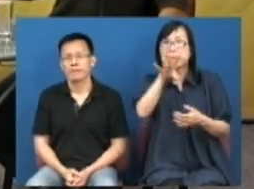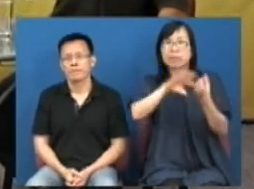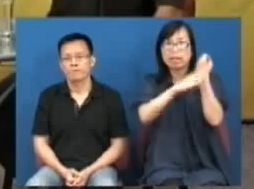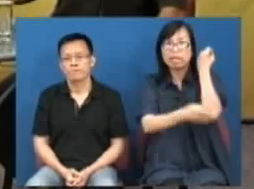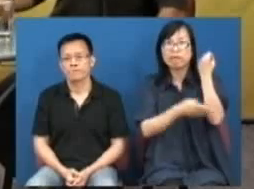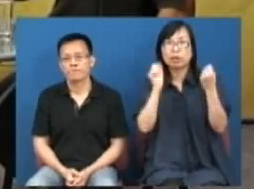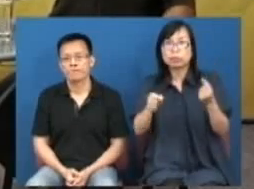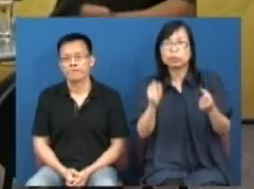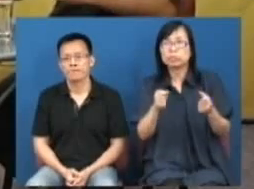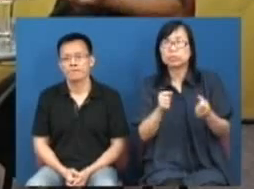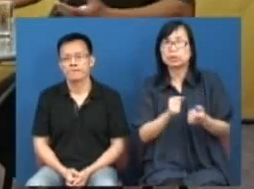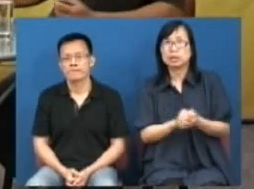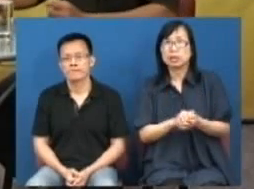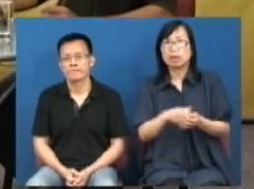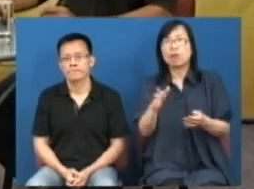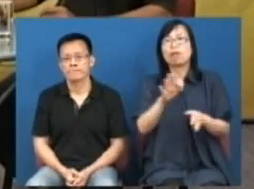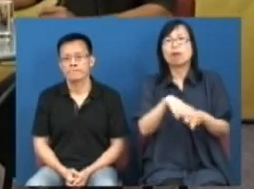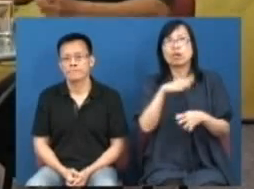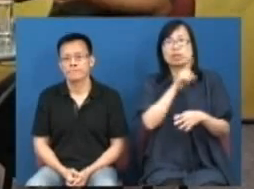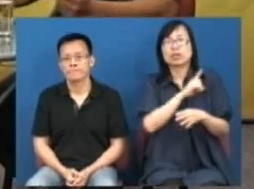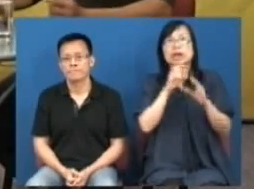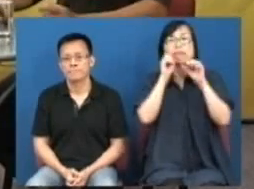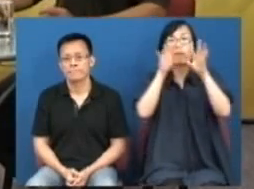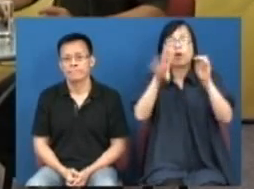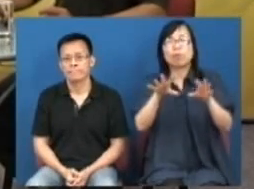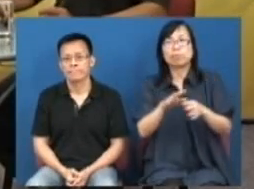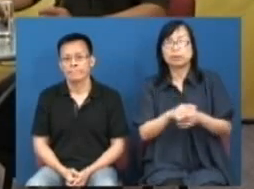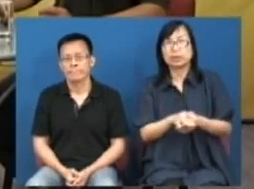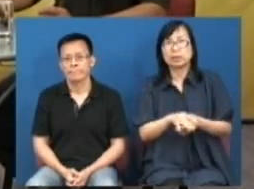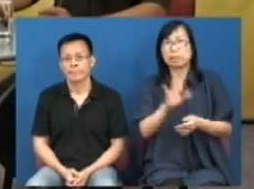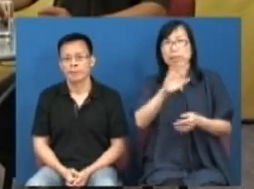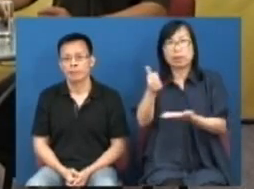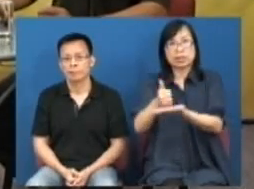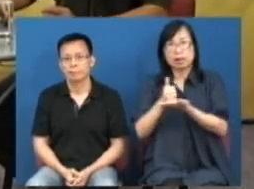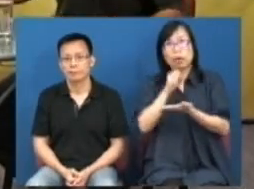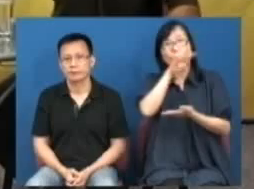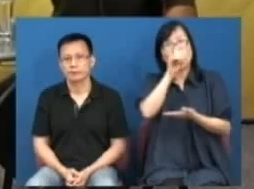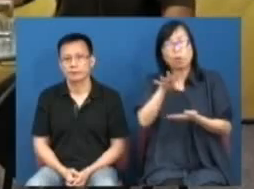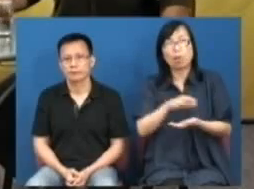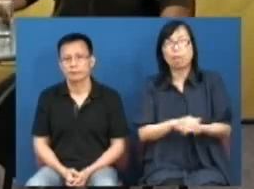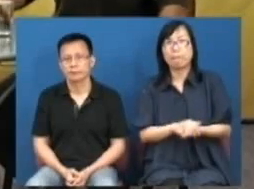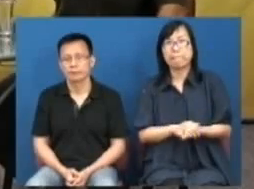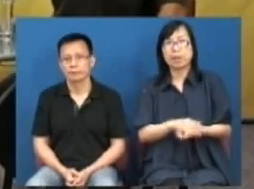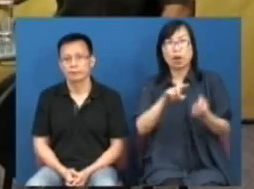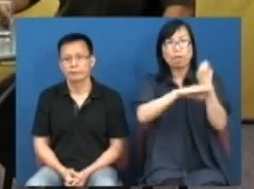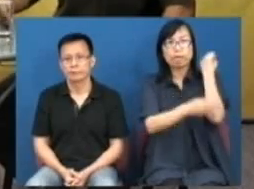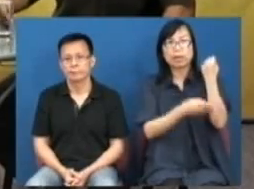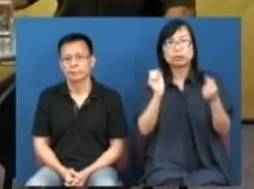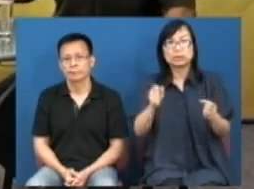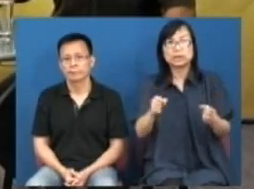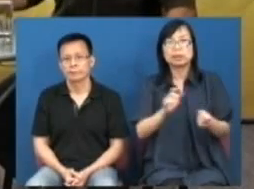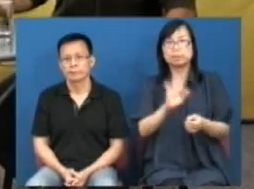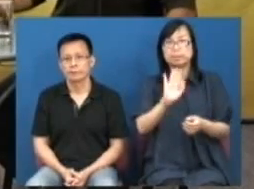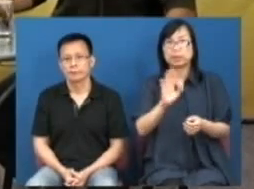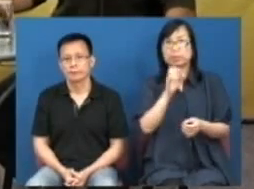普通人咁擺段片上，可能佢自己喺度發表佢言論咧，佢唔係請到候選人嚟講嘅。咁但係嗰個法官唔係話我呢啲唔算數，佢